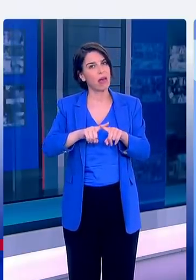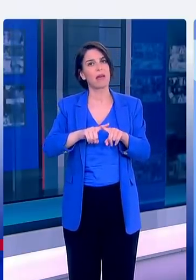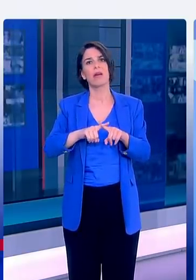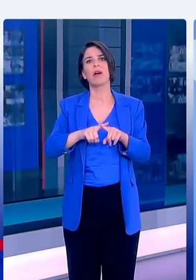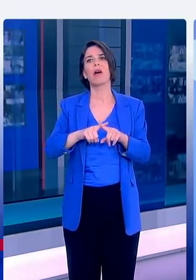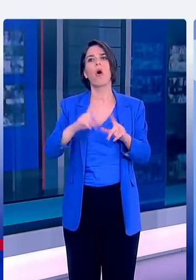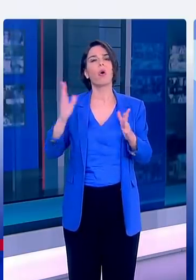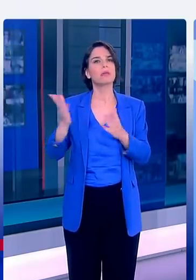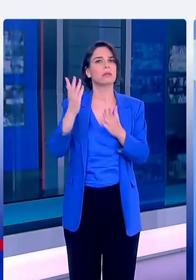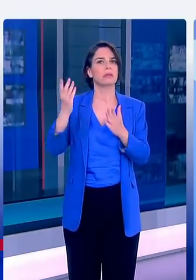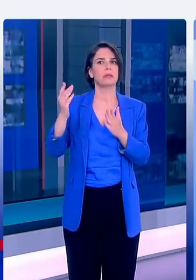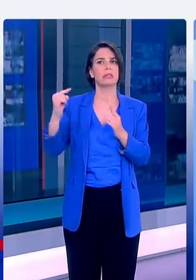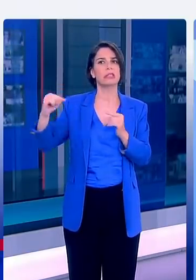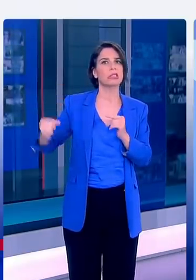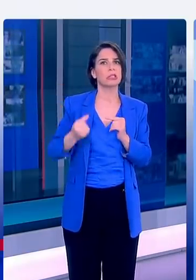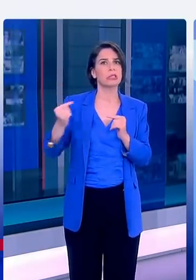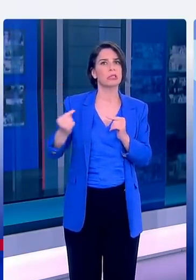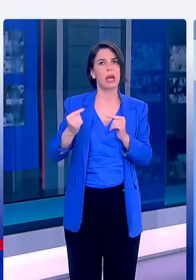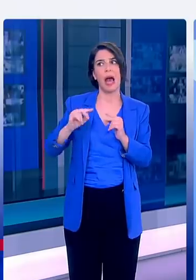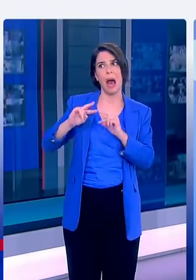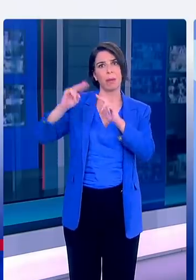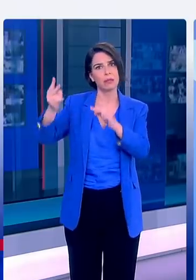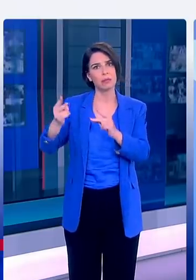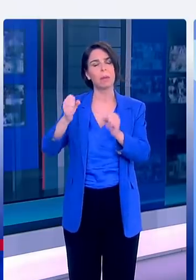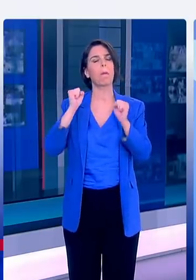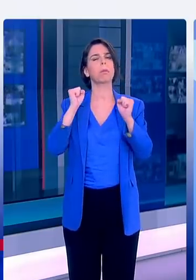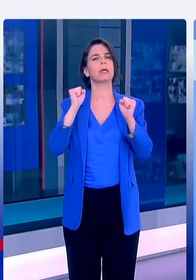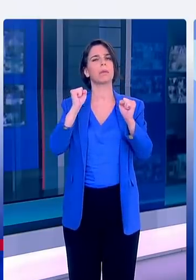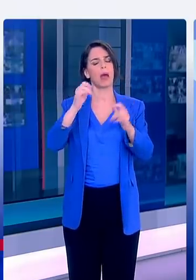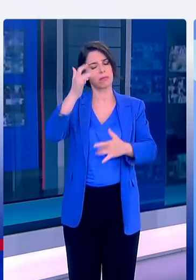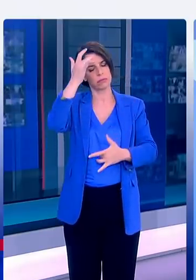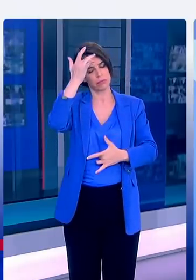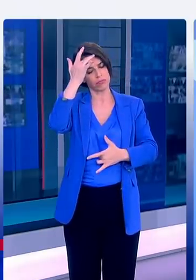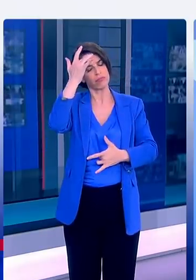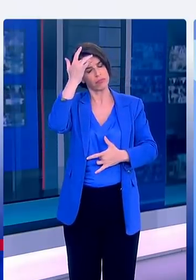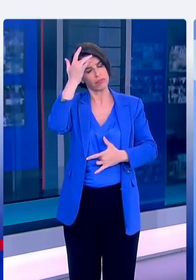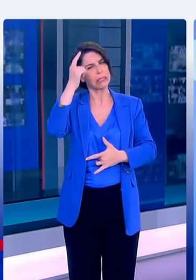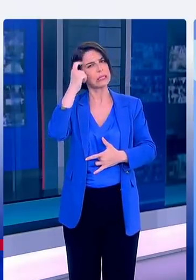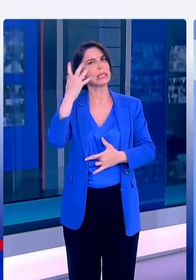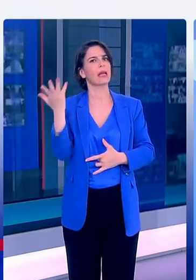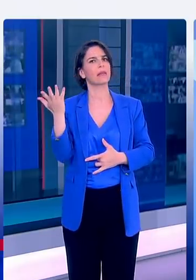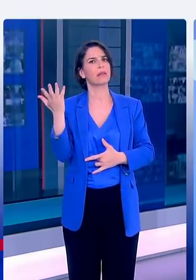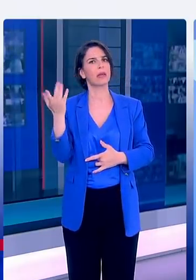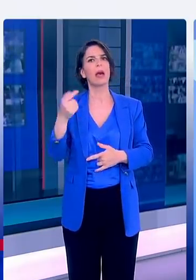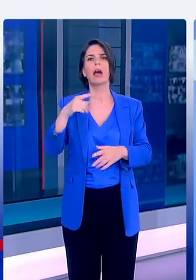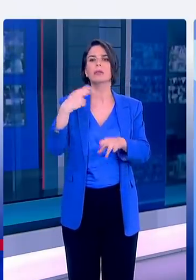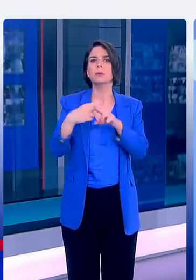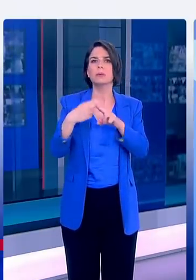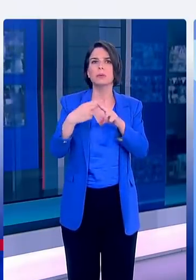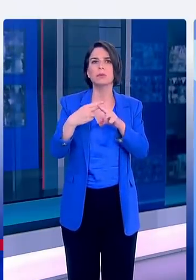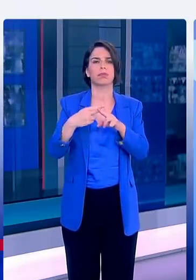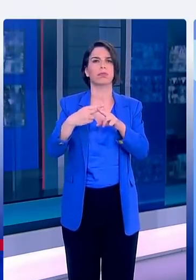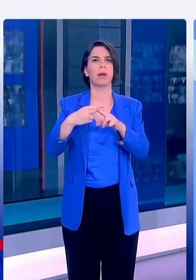πιο παράλογα επιχειρήματα με ψυχραιμία, αυτοπεποίθηση και απαντώντας πάντα στις αρχές μας, στις αξίες μας και